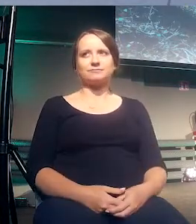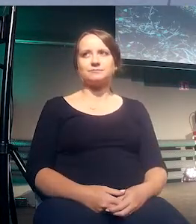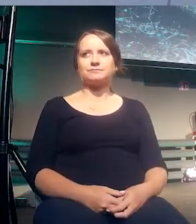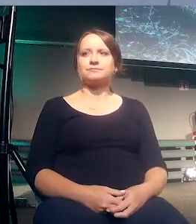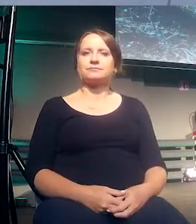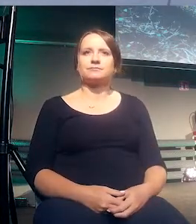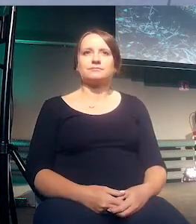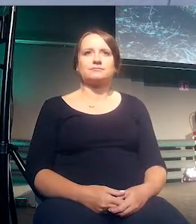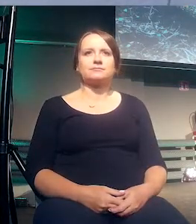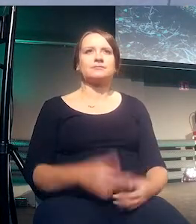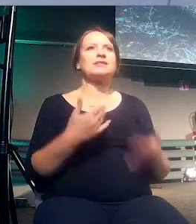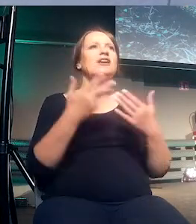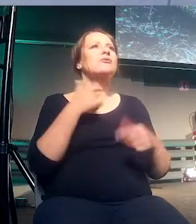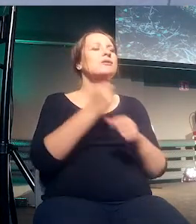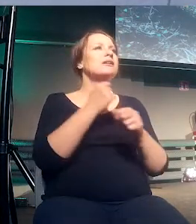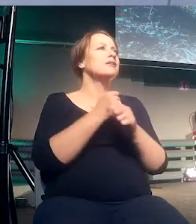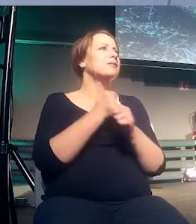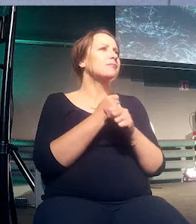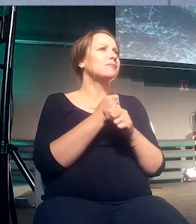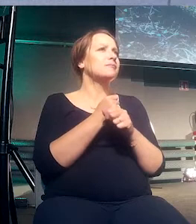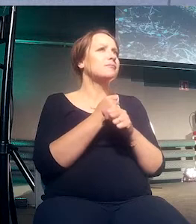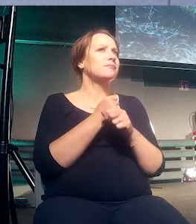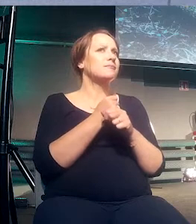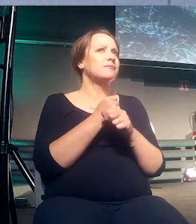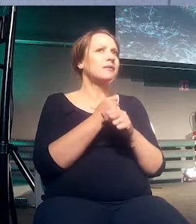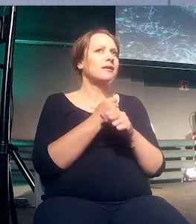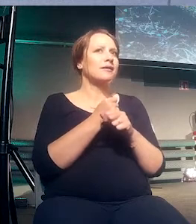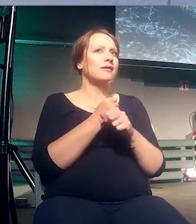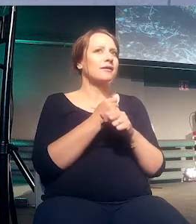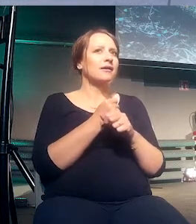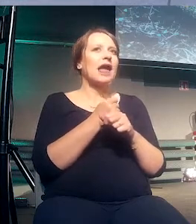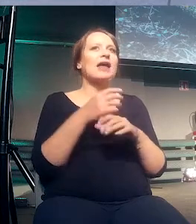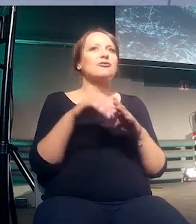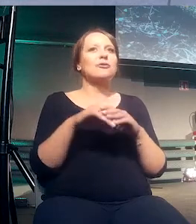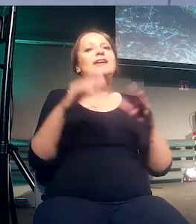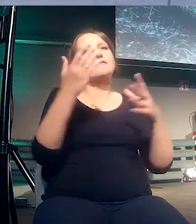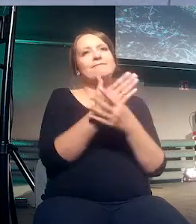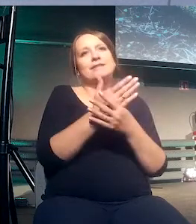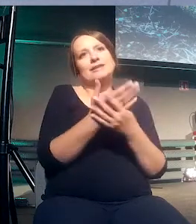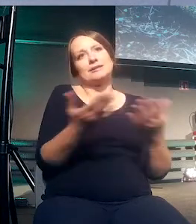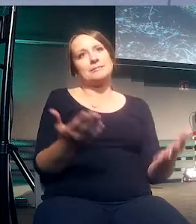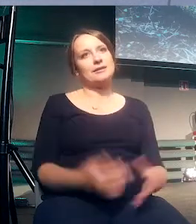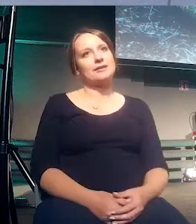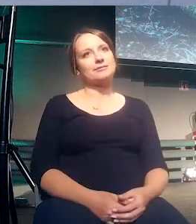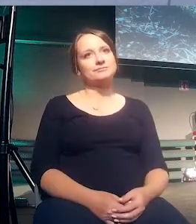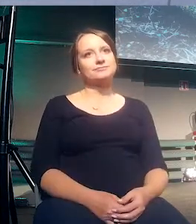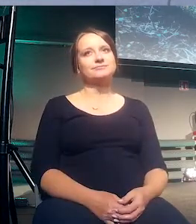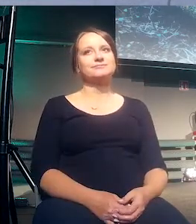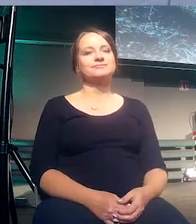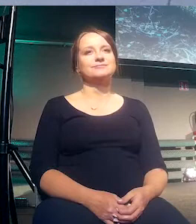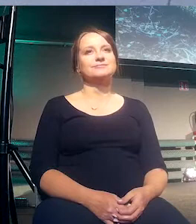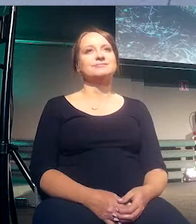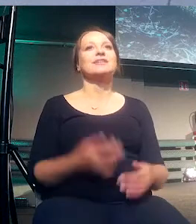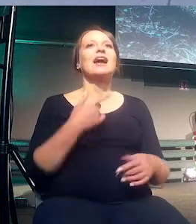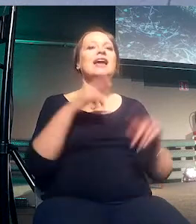Dlatego, że pracuję obecnie jako senior UX designer w Accenture, ale zanim zaczęłam pracować w tym miejscu,